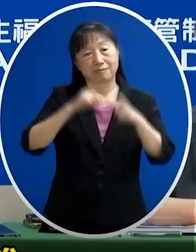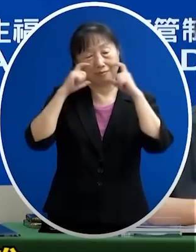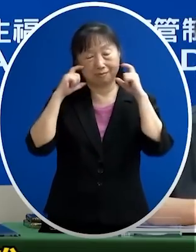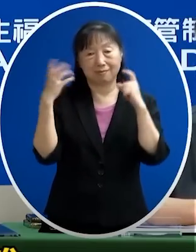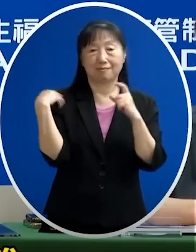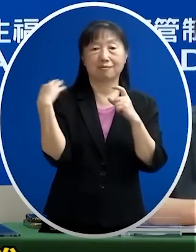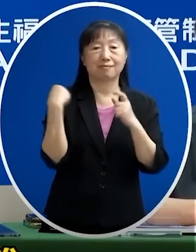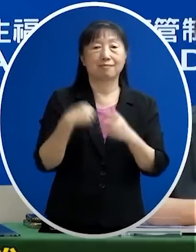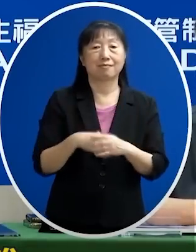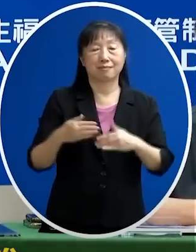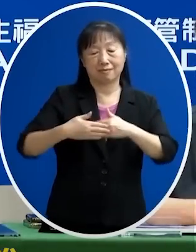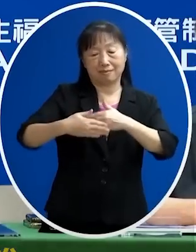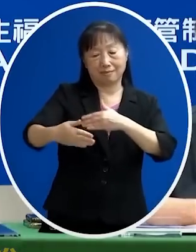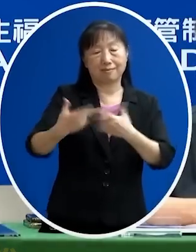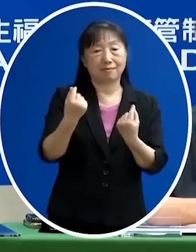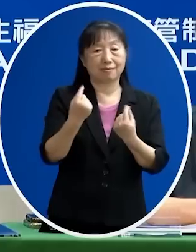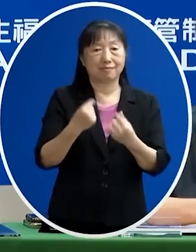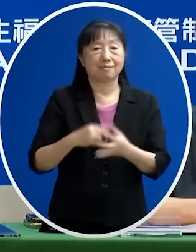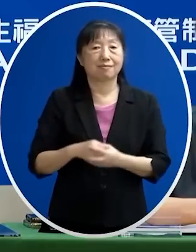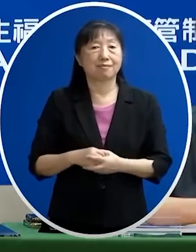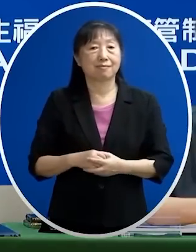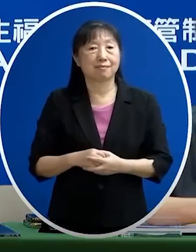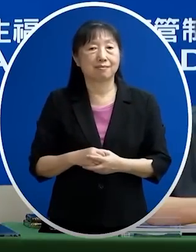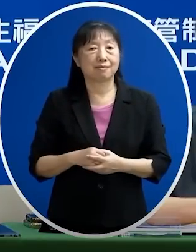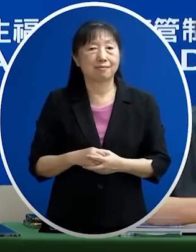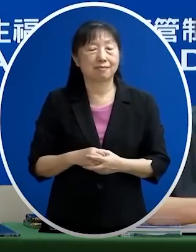戴口罩，也保持社交距离。那